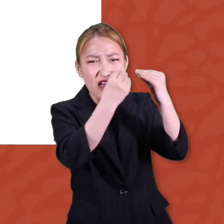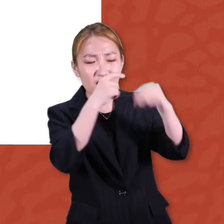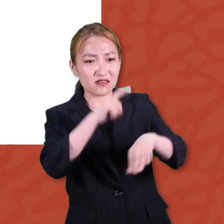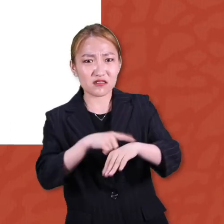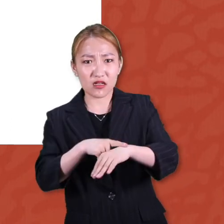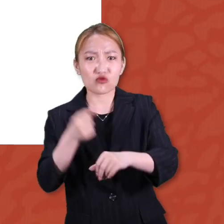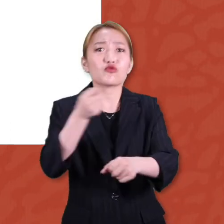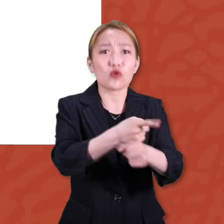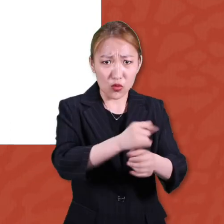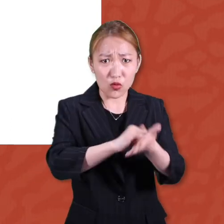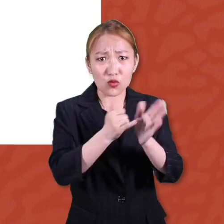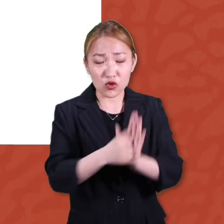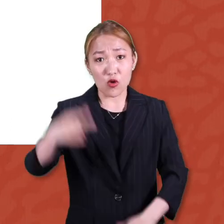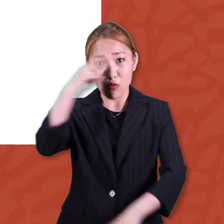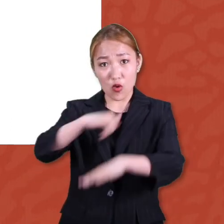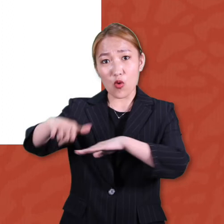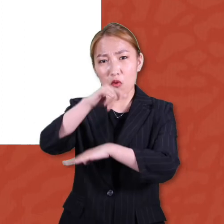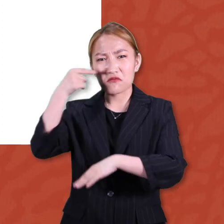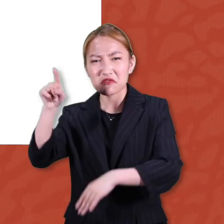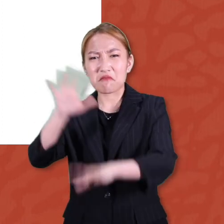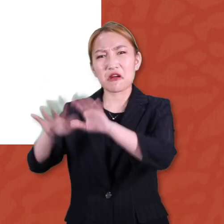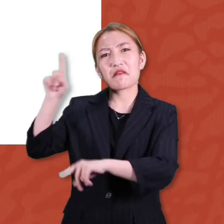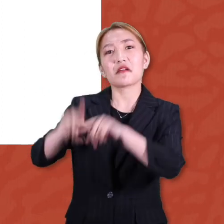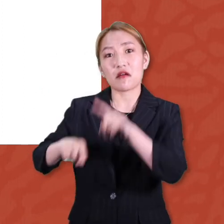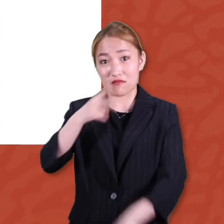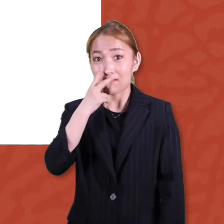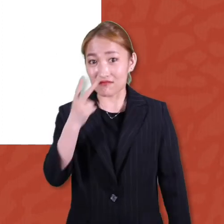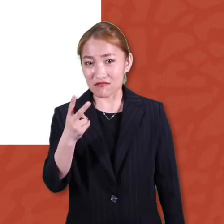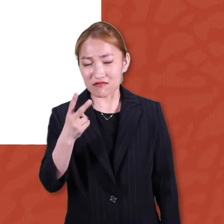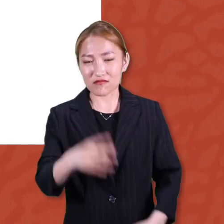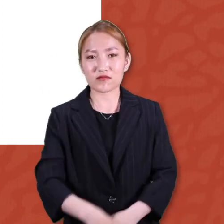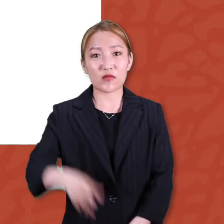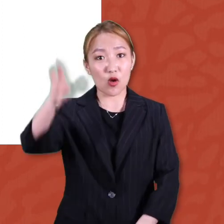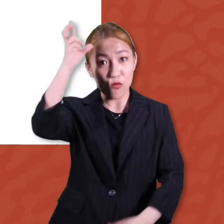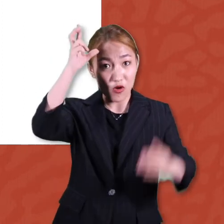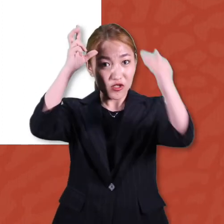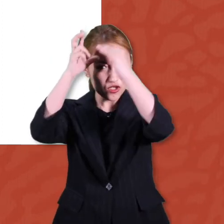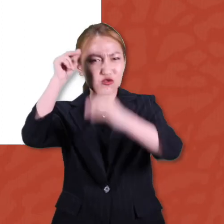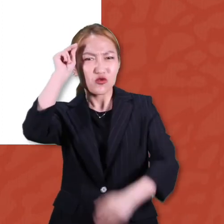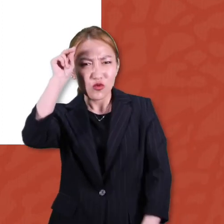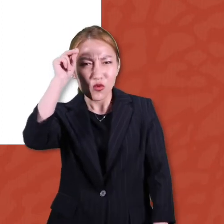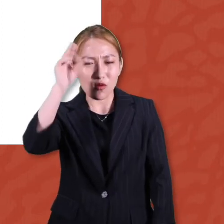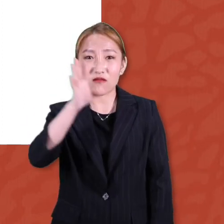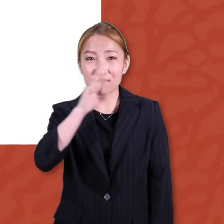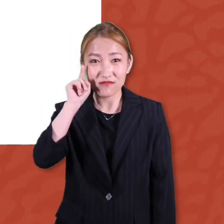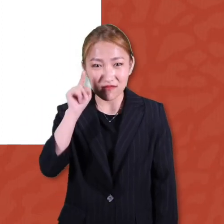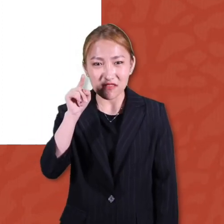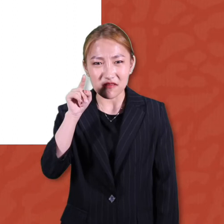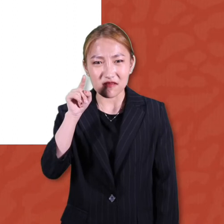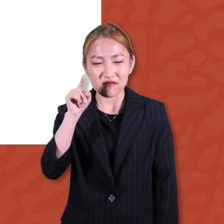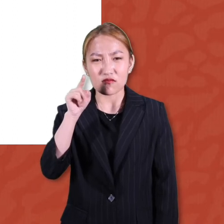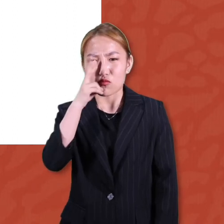Польш дахь нөхцөл байдлыг дараах байдлаар дүгнэж болно. Тэгш хамруулан сургах боловсролын болцолт гэж